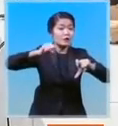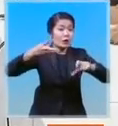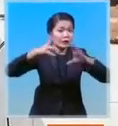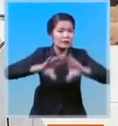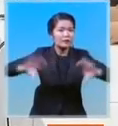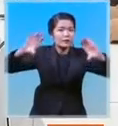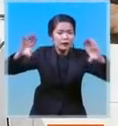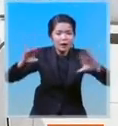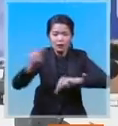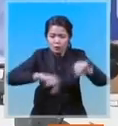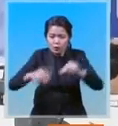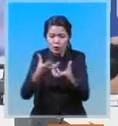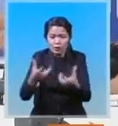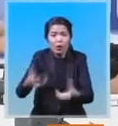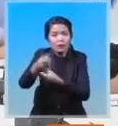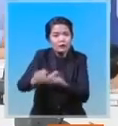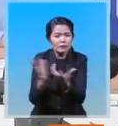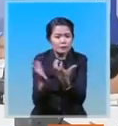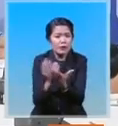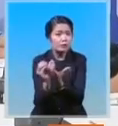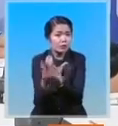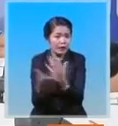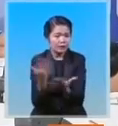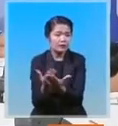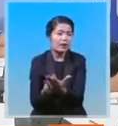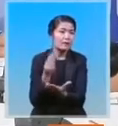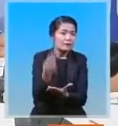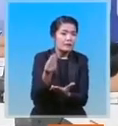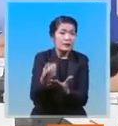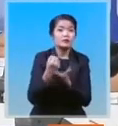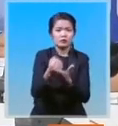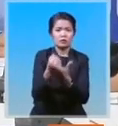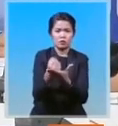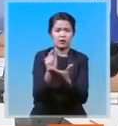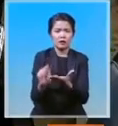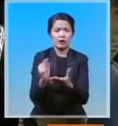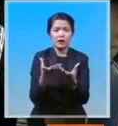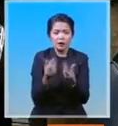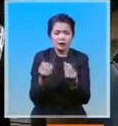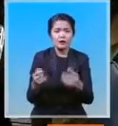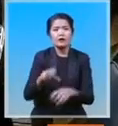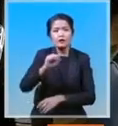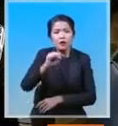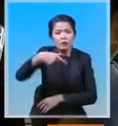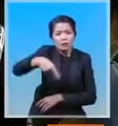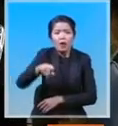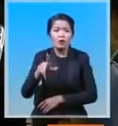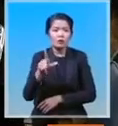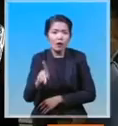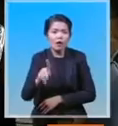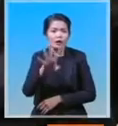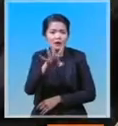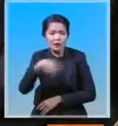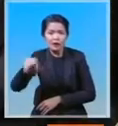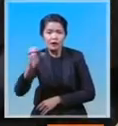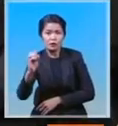ดูแลราคาสินค้าเกษตรด้วยการชดเชยเงินช่วยเหลือต่อไร่การเพิ่มมูลค่าที่ดินและสปก. 4-01 ตาม